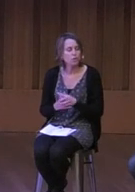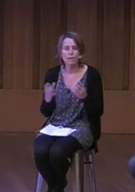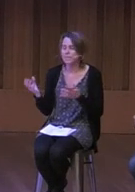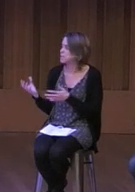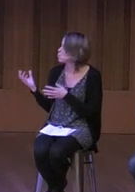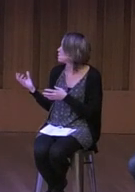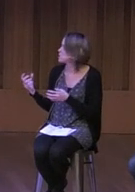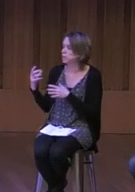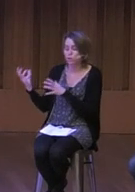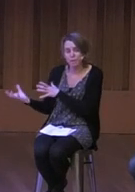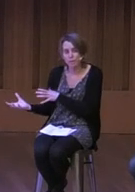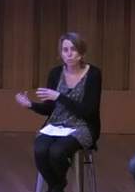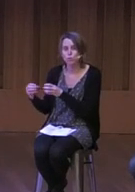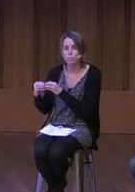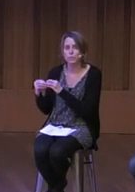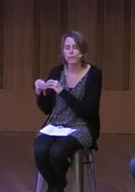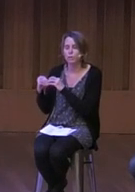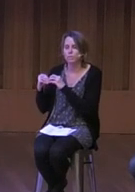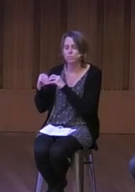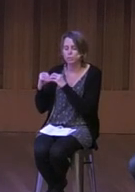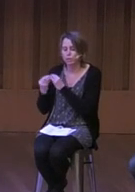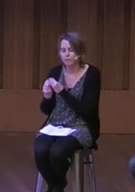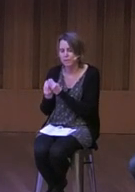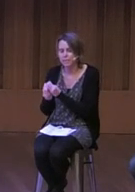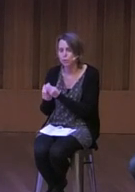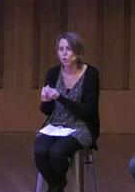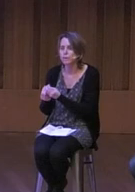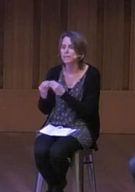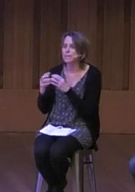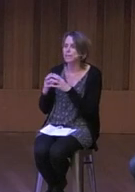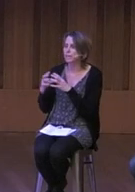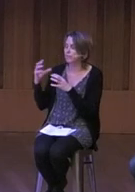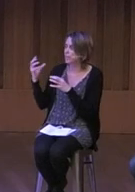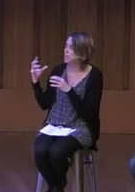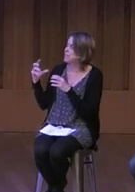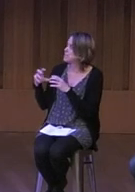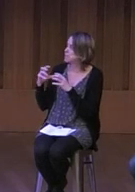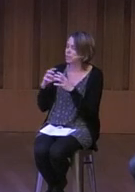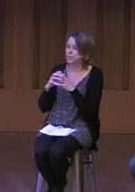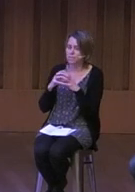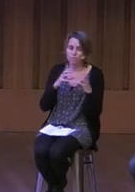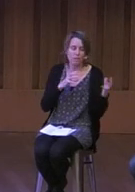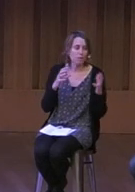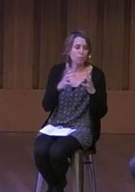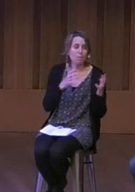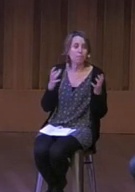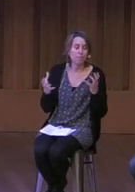relación. Això, aquests estudis, que no es demanaven al concurs, però hi ha un estudi de viabilitat econòmica que el que fa és,